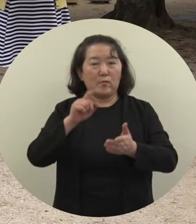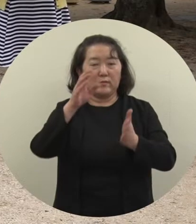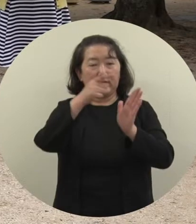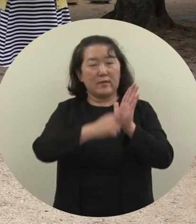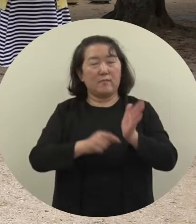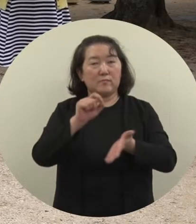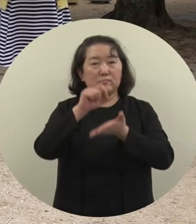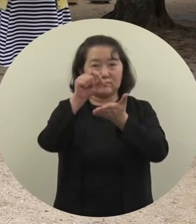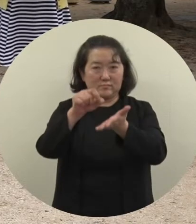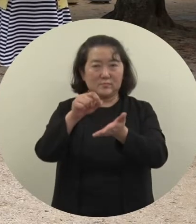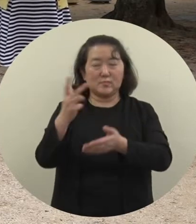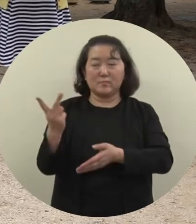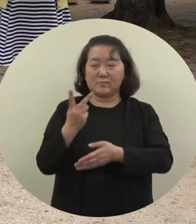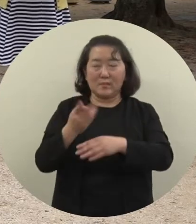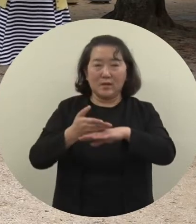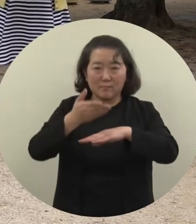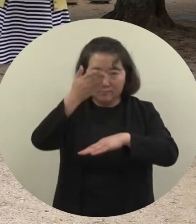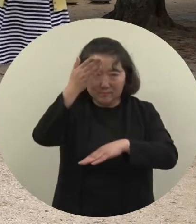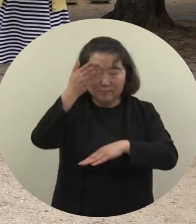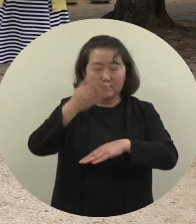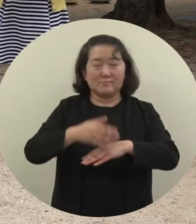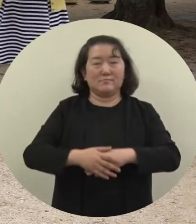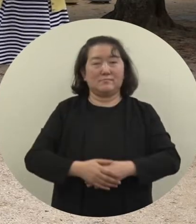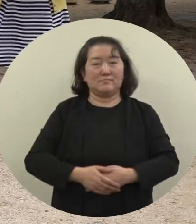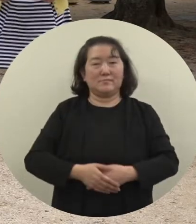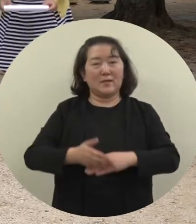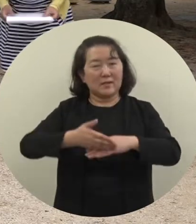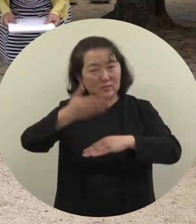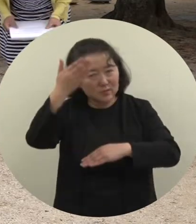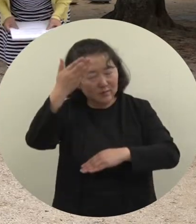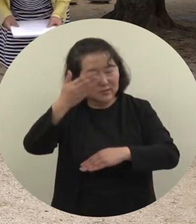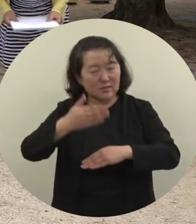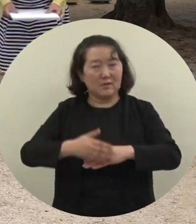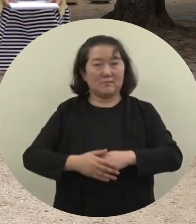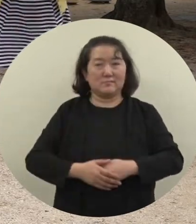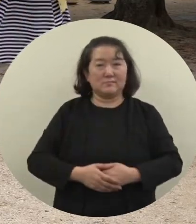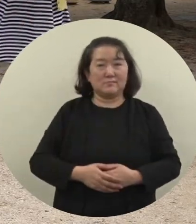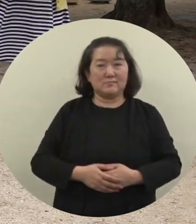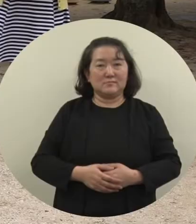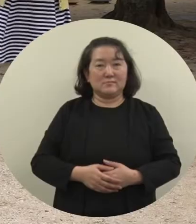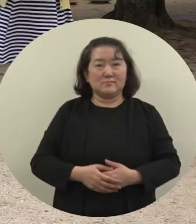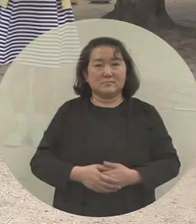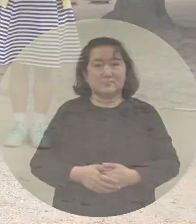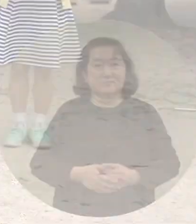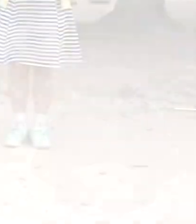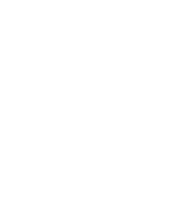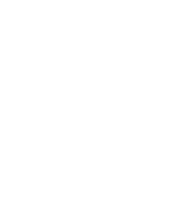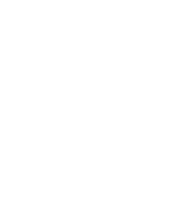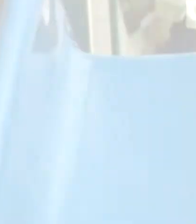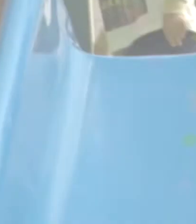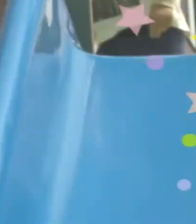ーマにお伝えしてきました。太田さん、小島さん、ありがとうございました。 ありがとうございました。